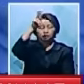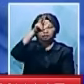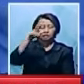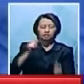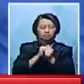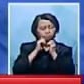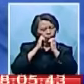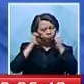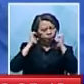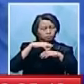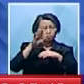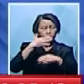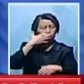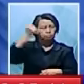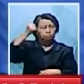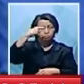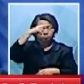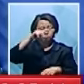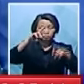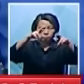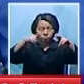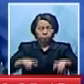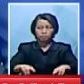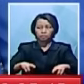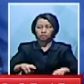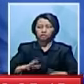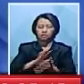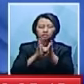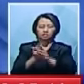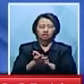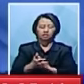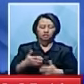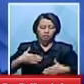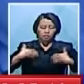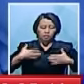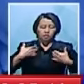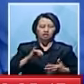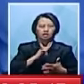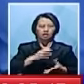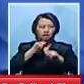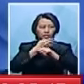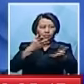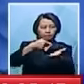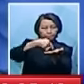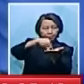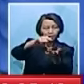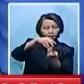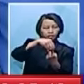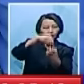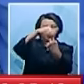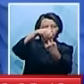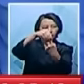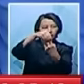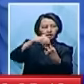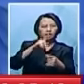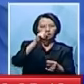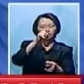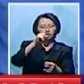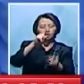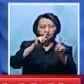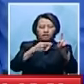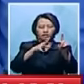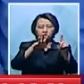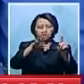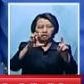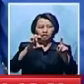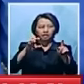dengan cekap lagi berkesan pada rakyat, maka sukacita saya umumkan bayaran khas sebanyak